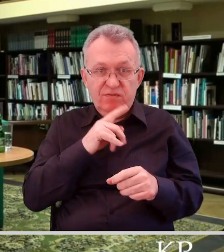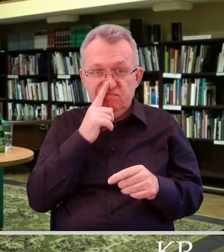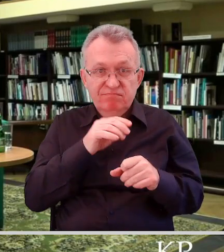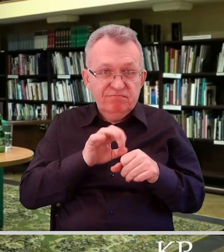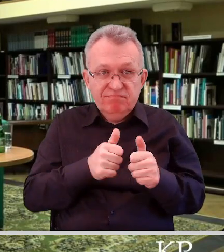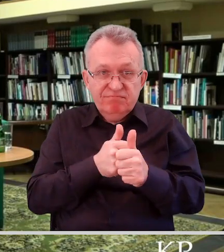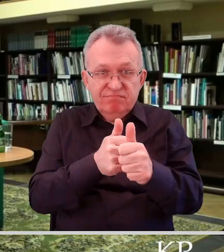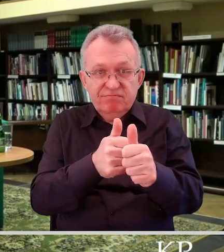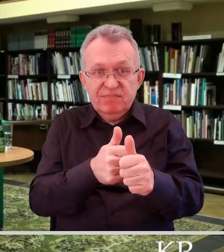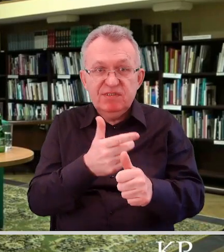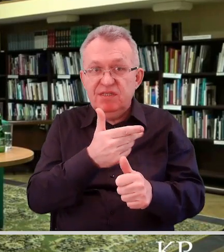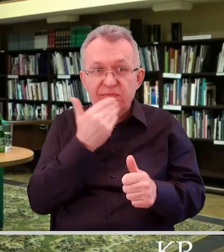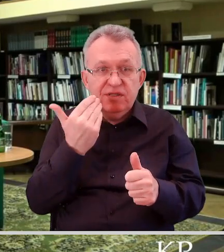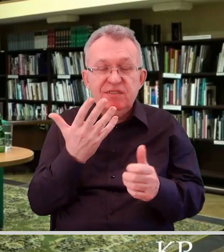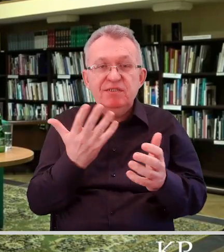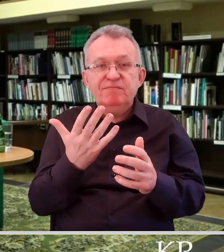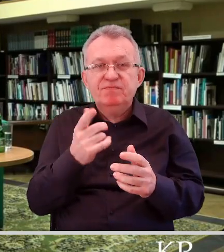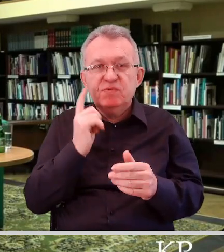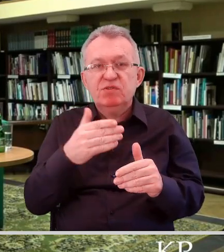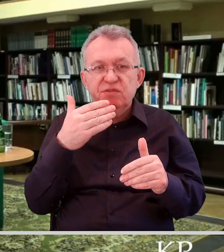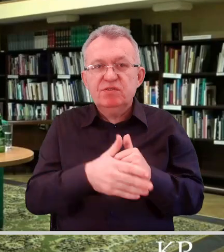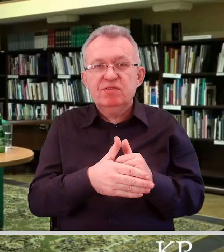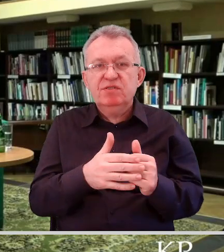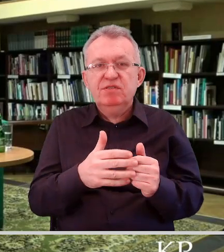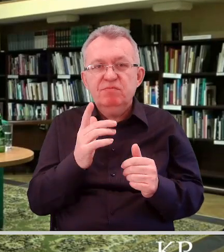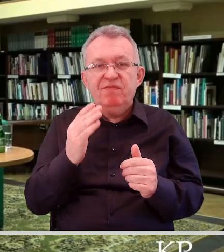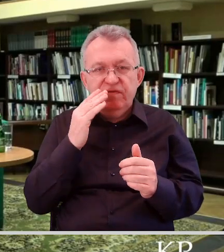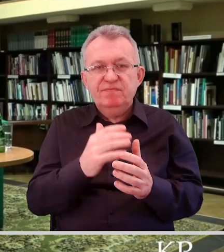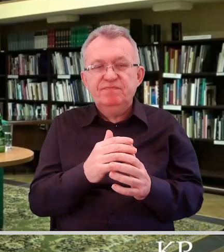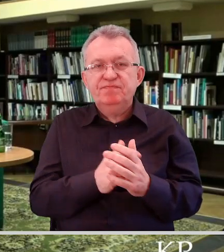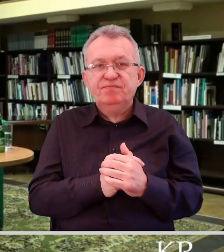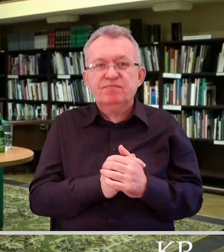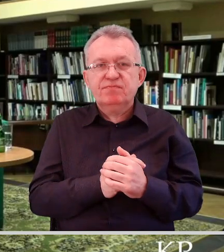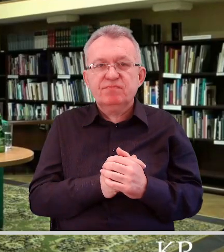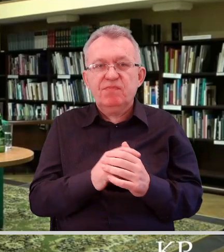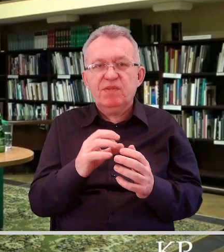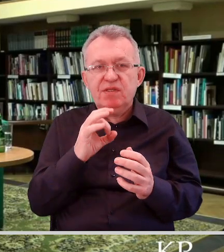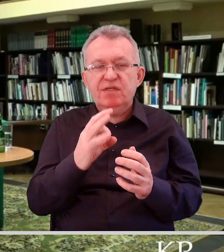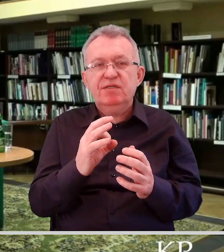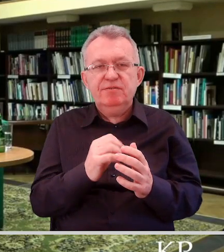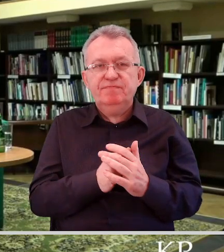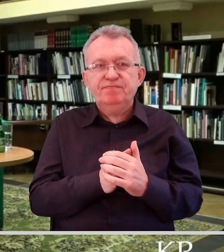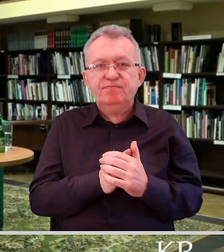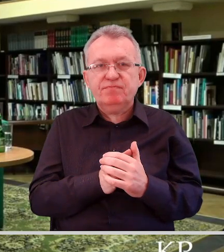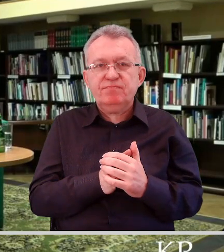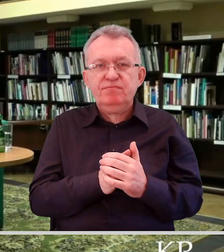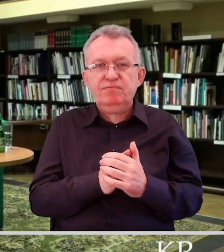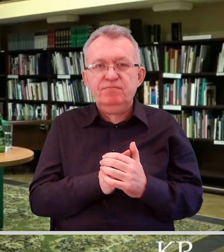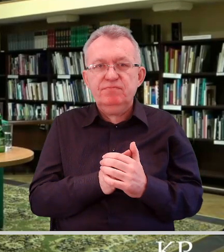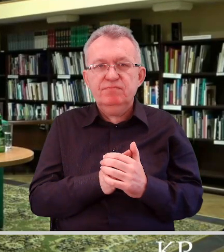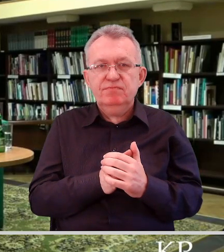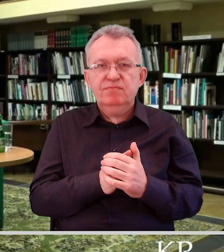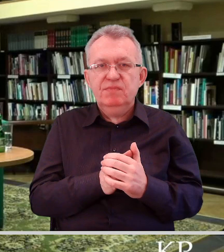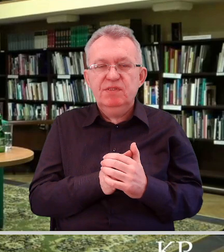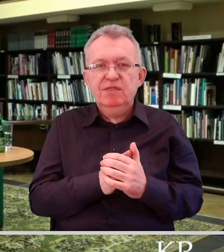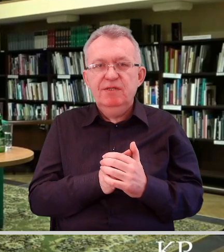jednak nie ma wyjścia, trzeba skądś czerpać wiedzę o szlaku, którym możemy się przejść. No